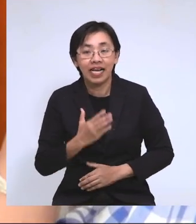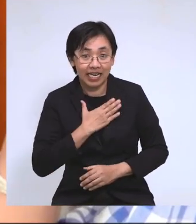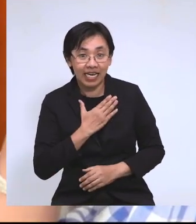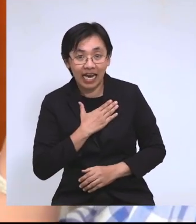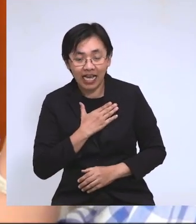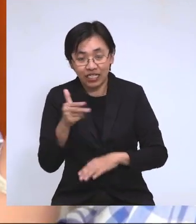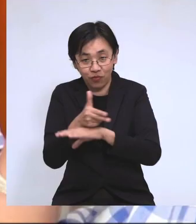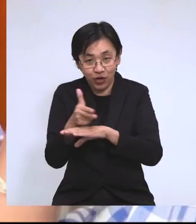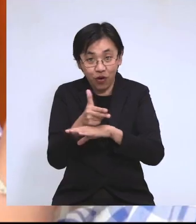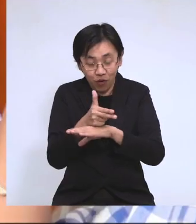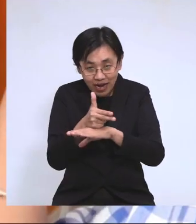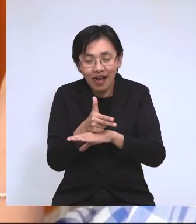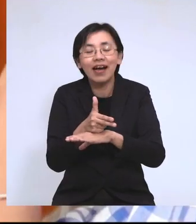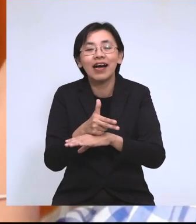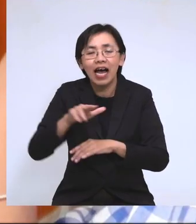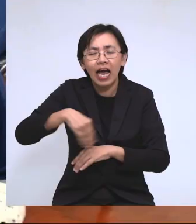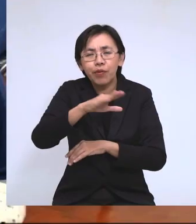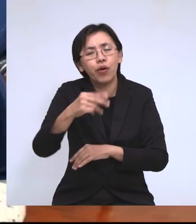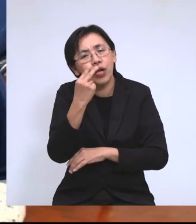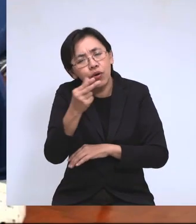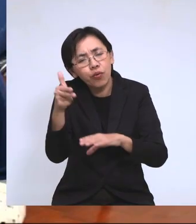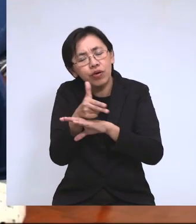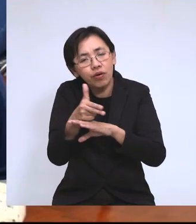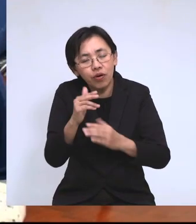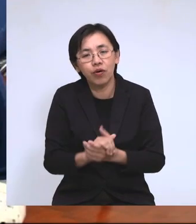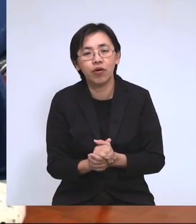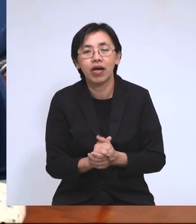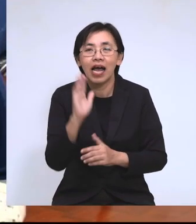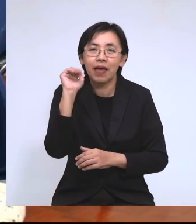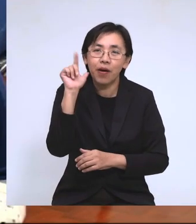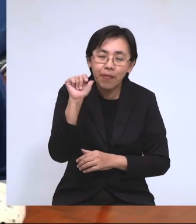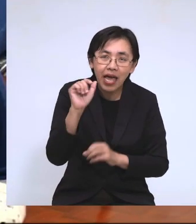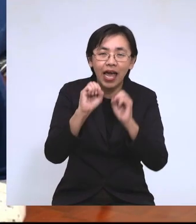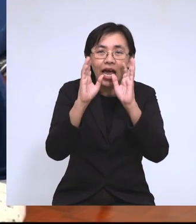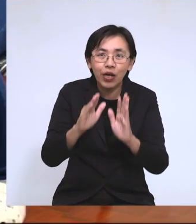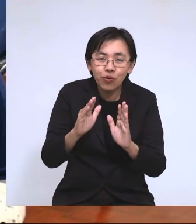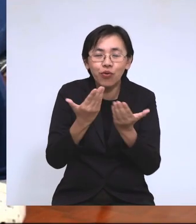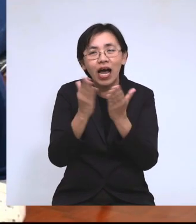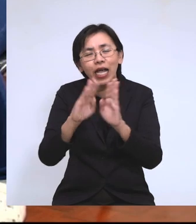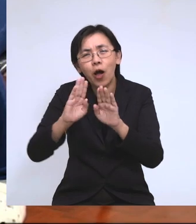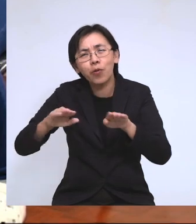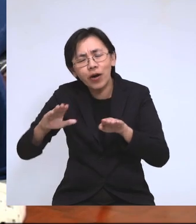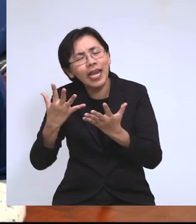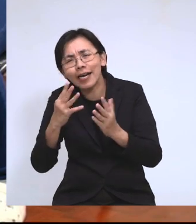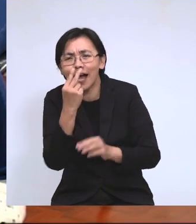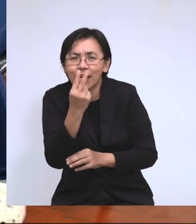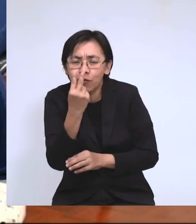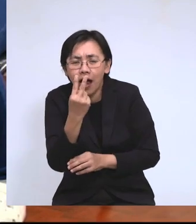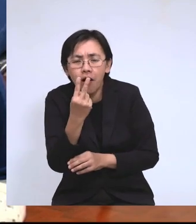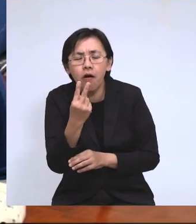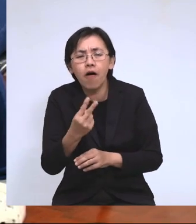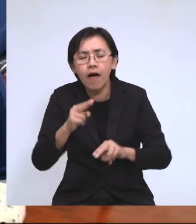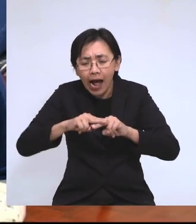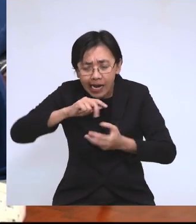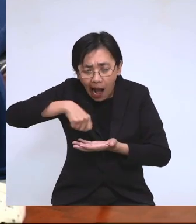ม่พี่มอสเดี๋ยวครูน้ำหวานน่ะจะโชว์วิดีโอให้ผู้ชมได้ดูให้คุณครูให้ผู้ปกครองที่บ้านได้ดูว่าเวลามอสกินข้าวจริ